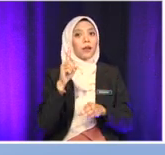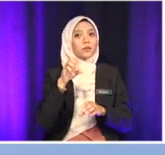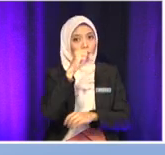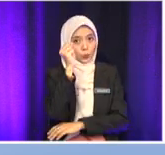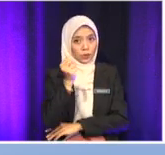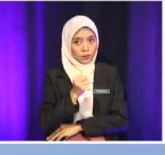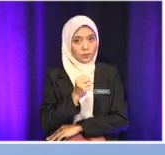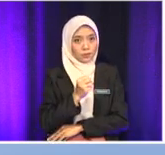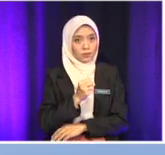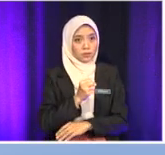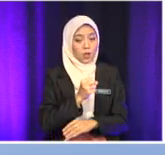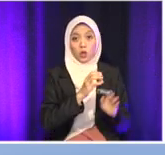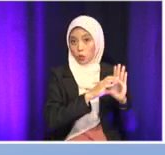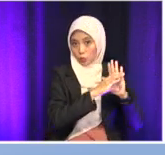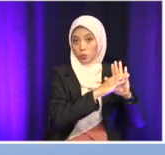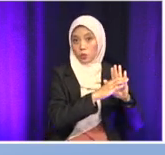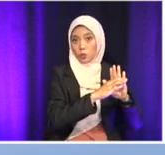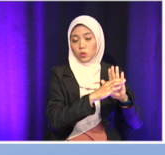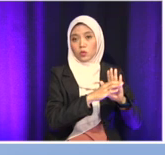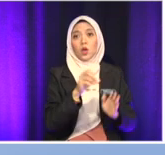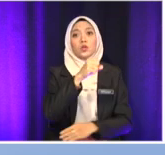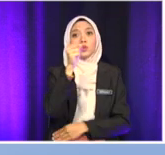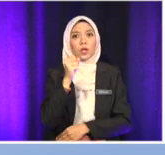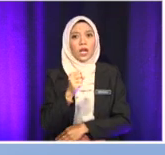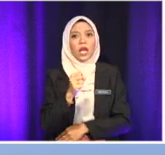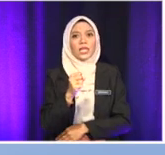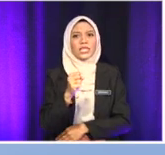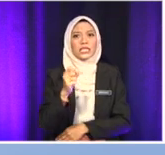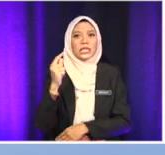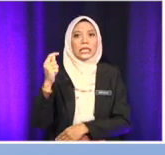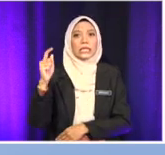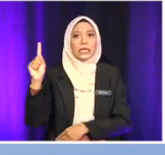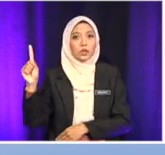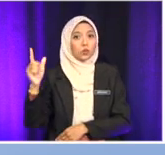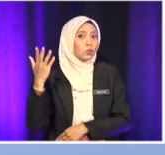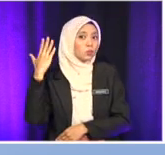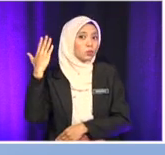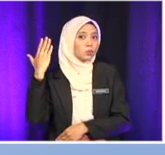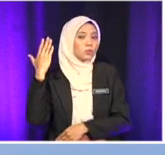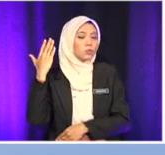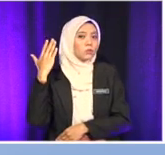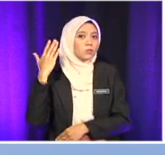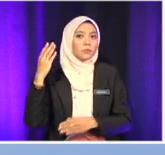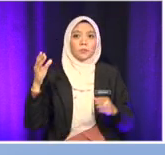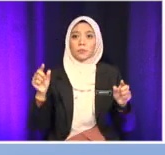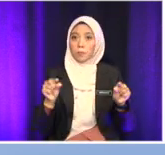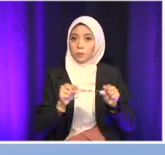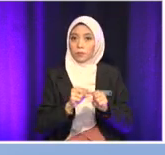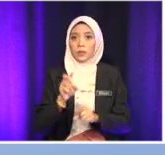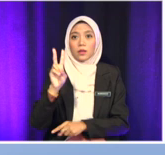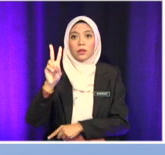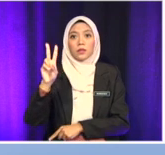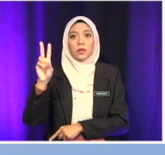contohnya soal yang diberi daripada tingkatan satu Mungkin ada lagi pecahan daripada tingkat tanduk tiga dan empat manakah